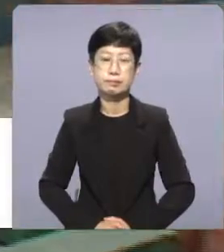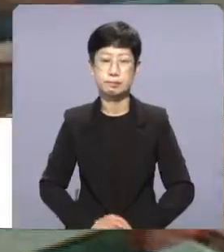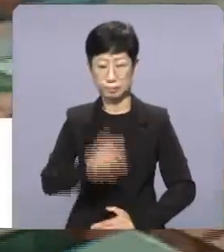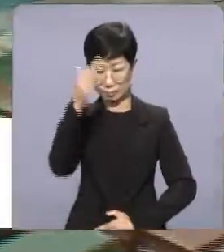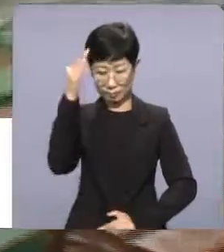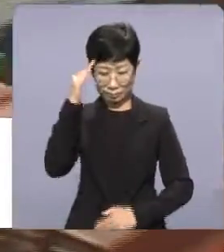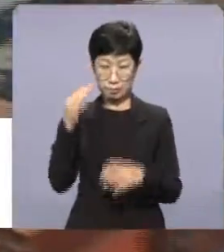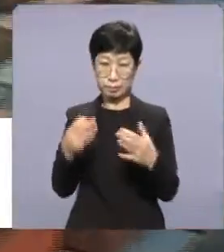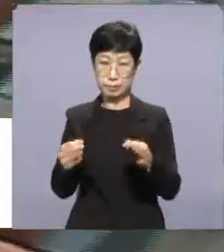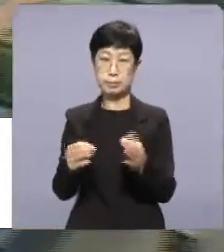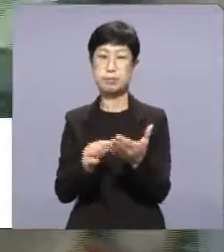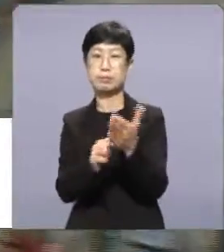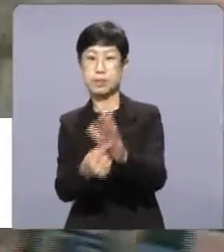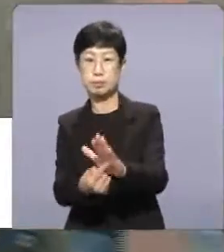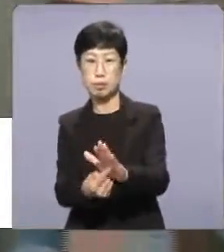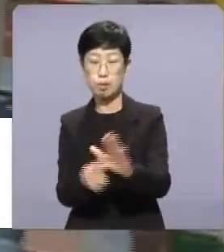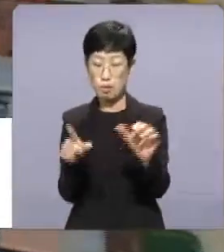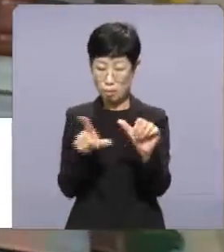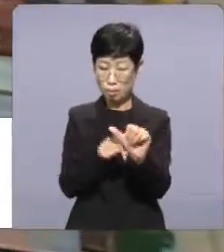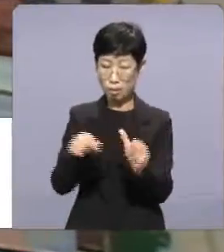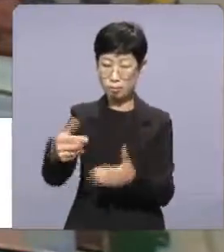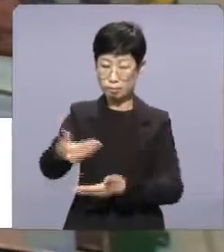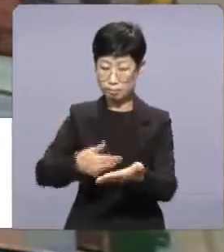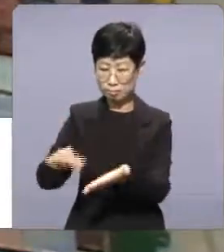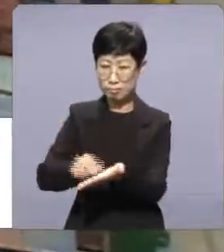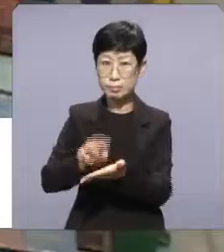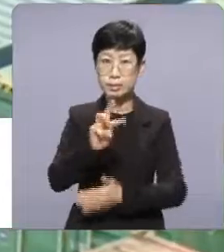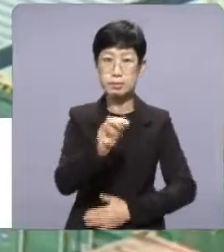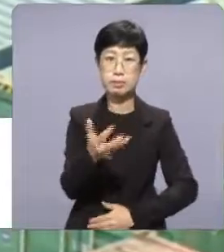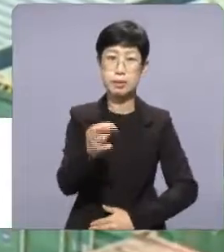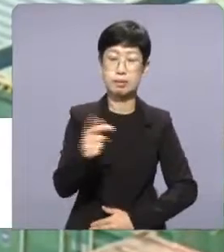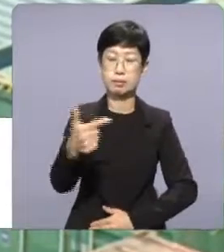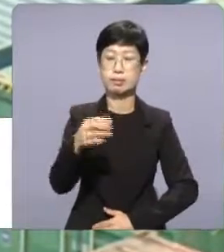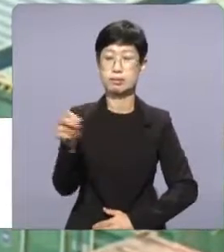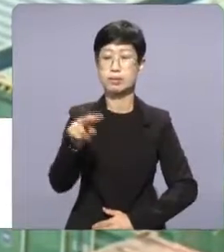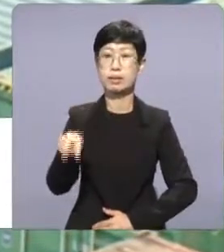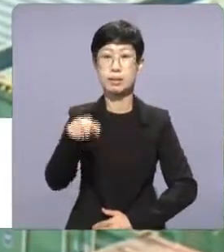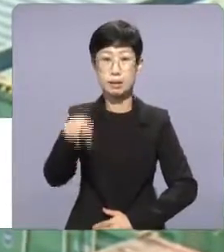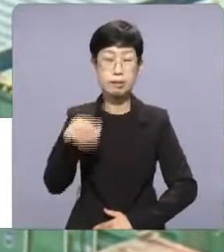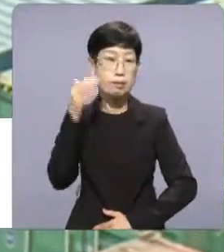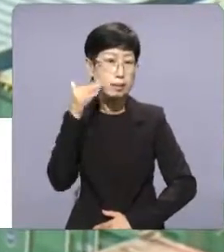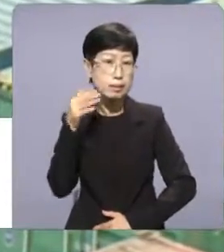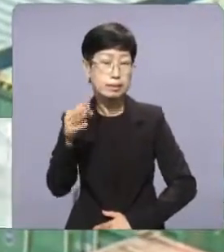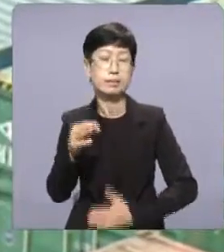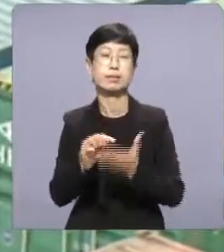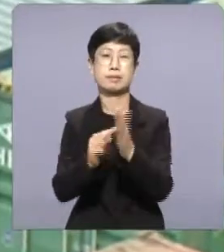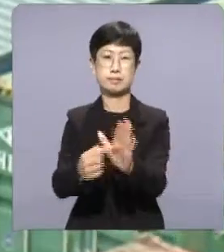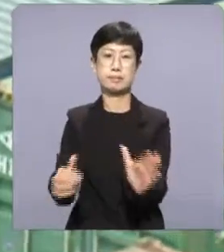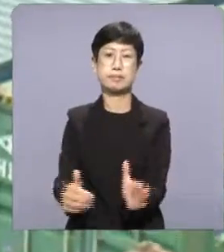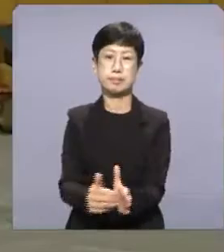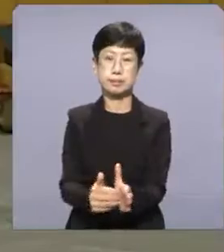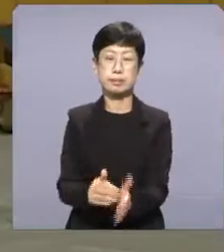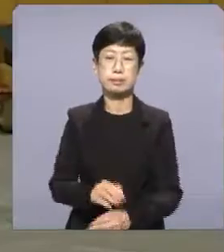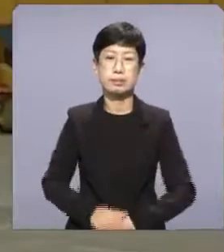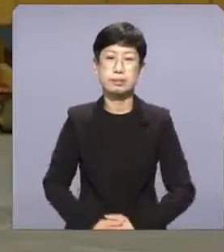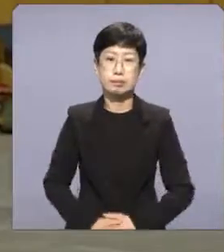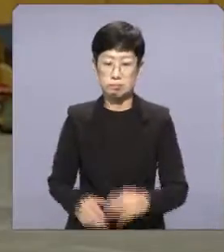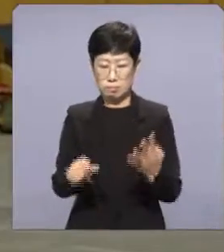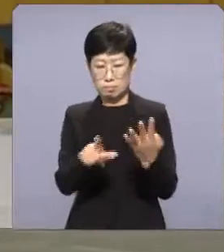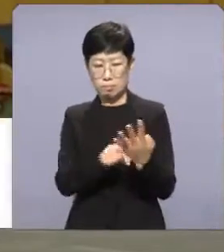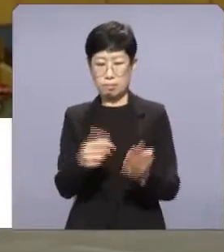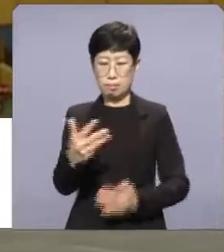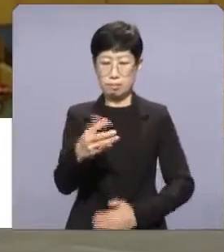한국은행은 지난 5월 경상 수지 가슴 18억 6000만 달러 흑자로 잠정 집계됐다고 발표했습니다 4월